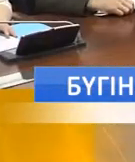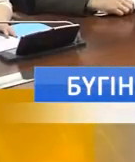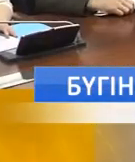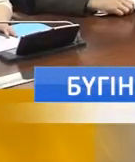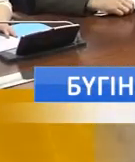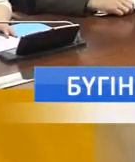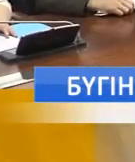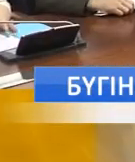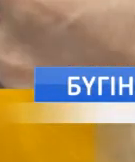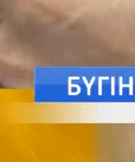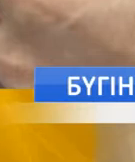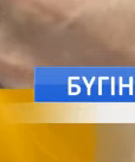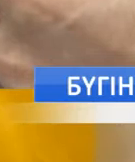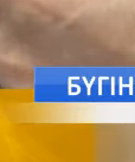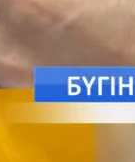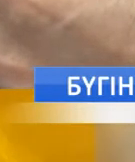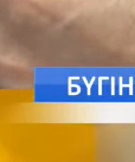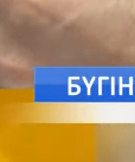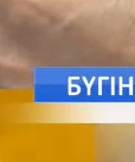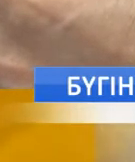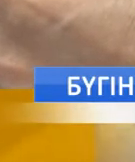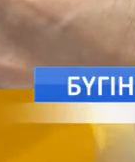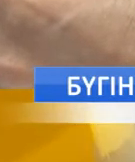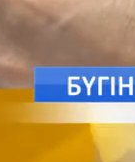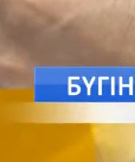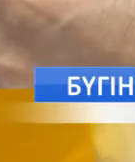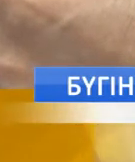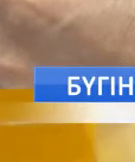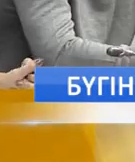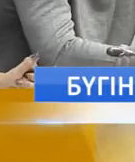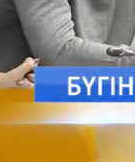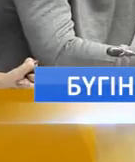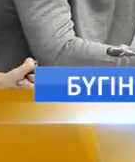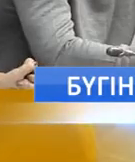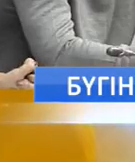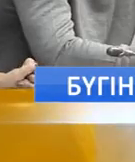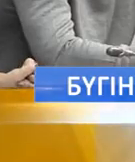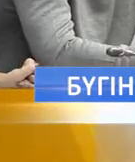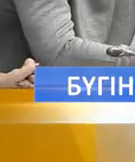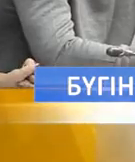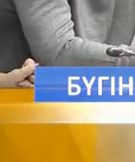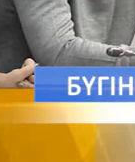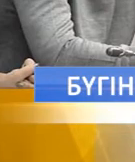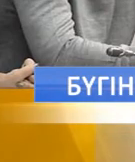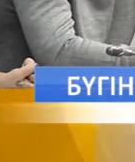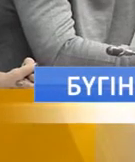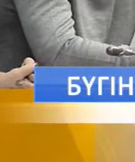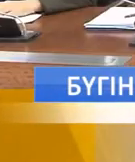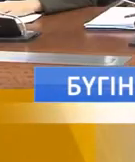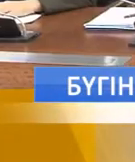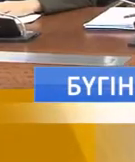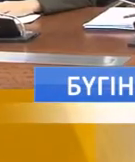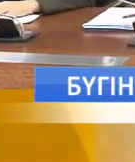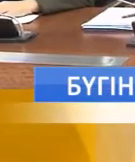Өңірімізде жылыту маусымы ойдағыдай өтіп жатыр. Тек көмірге қатысты түйткілді мәселе туындап тұр. Жауапты мамандарға кемшілікті